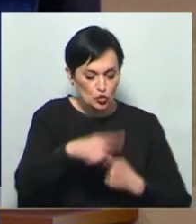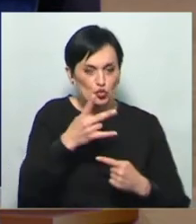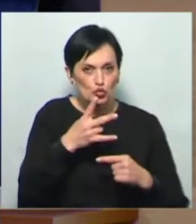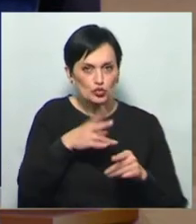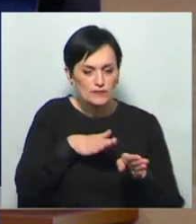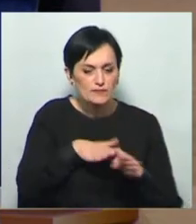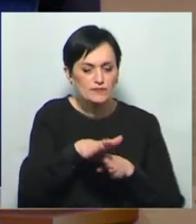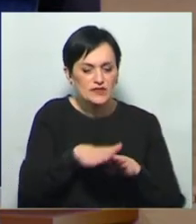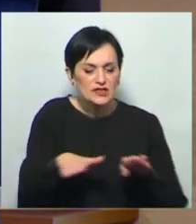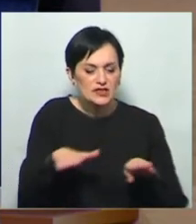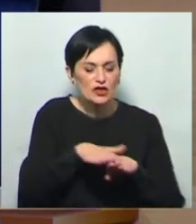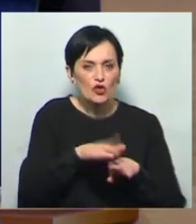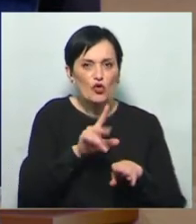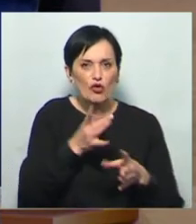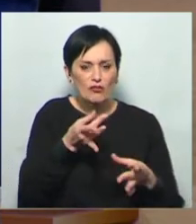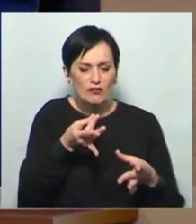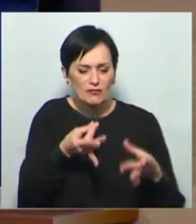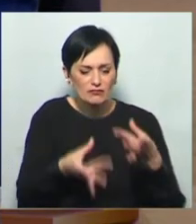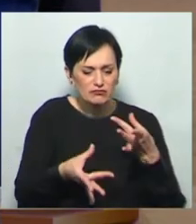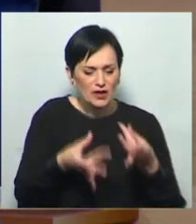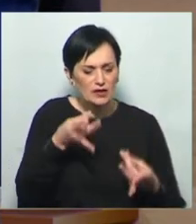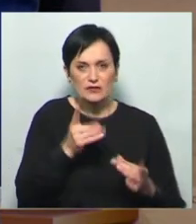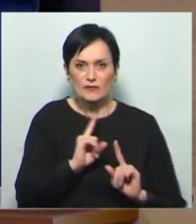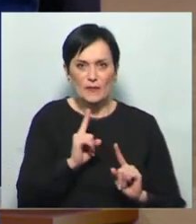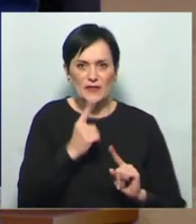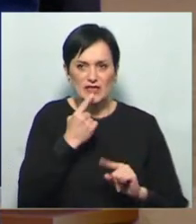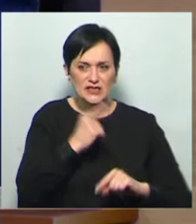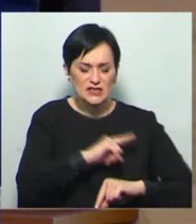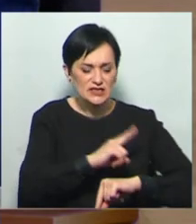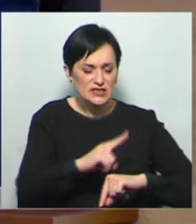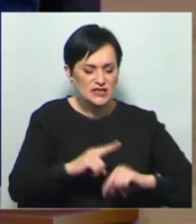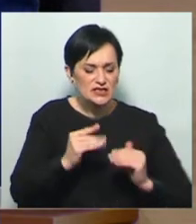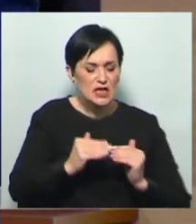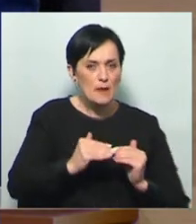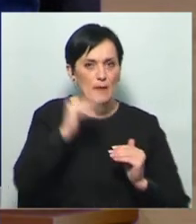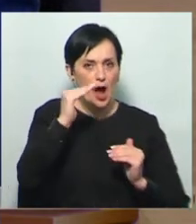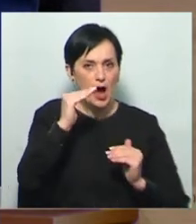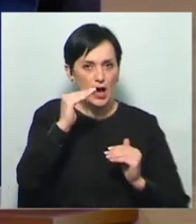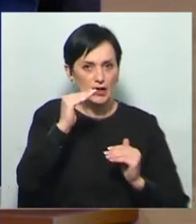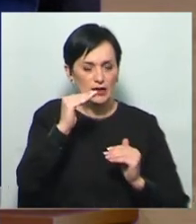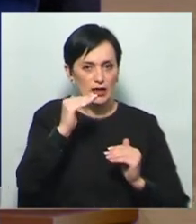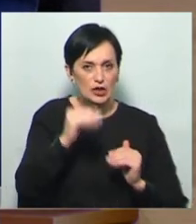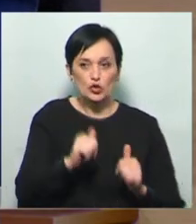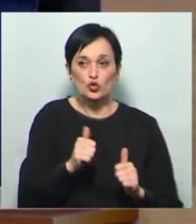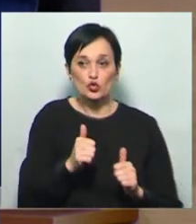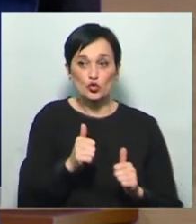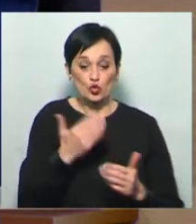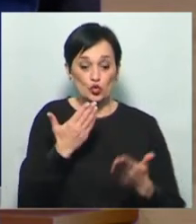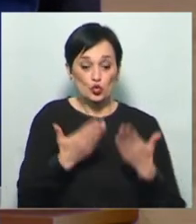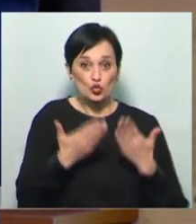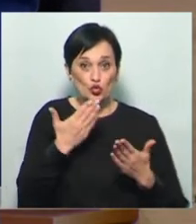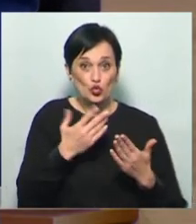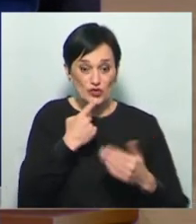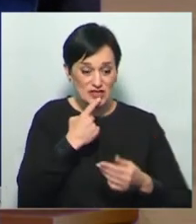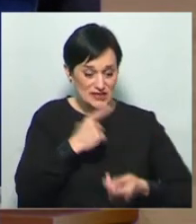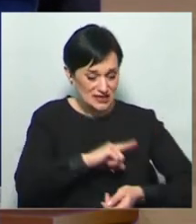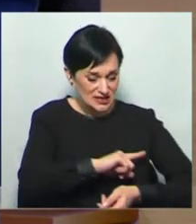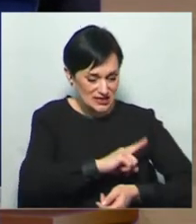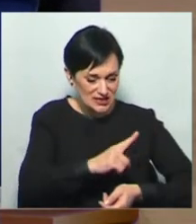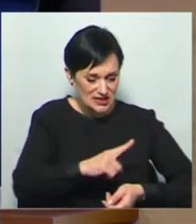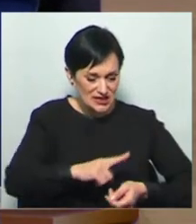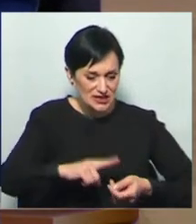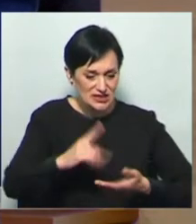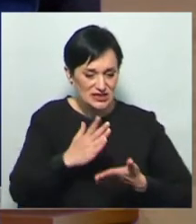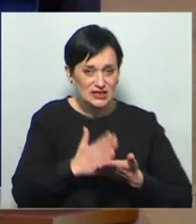და სიბლანტე არ უნდა იყოს სისხლის ძალიან მაღალი, იმდენად რამდენადაც თუ ბლანტია სისხლი,